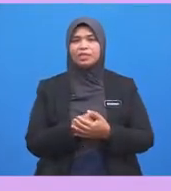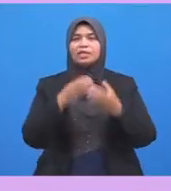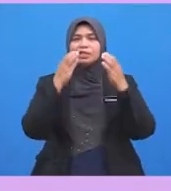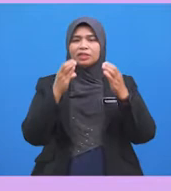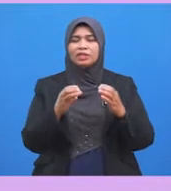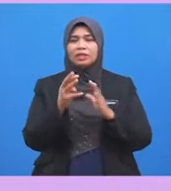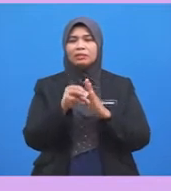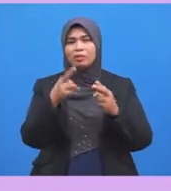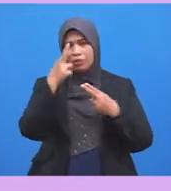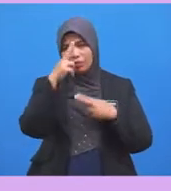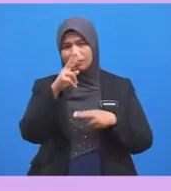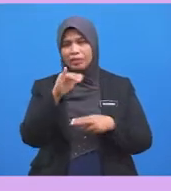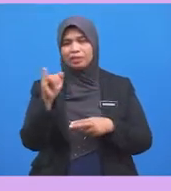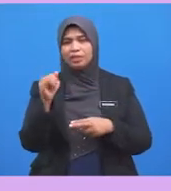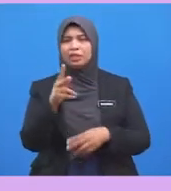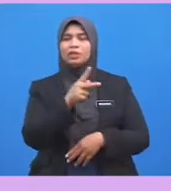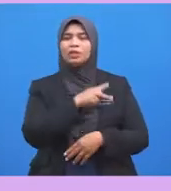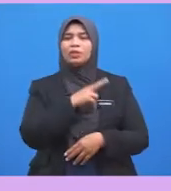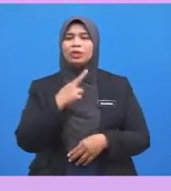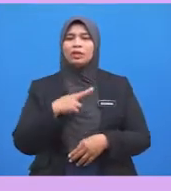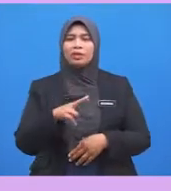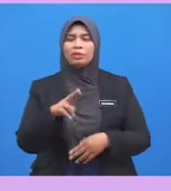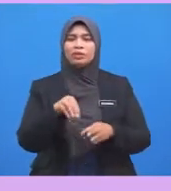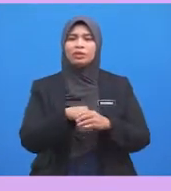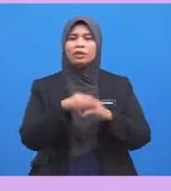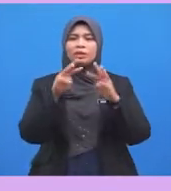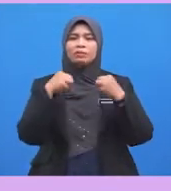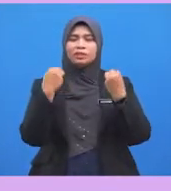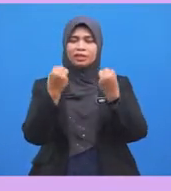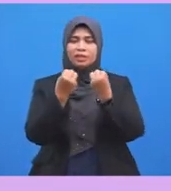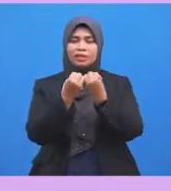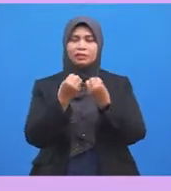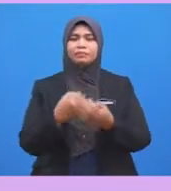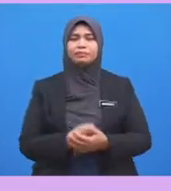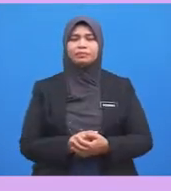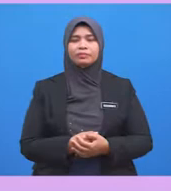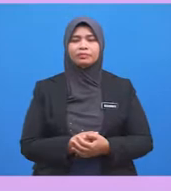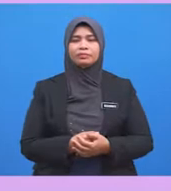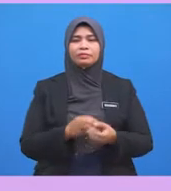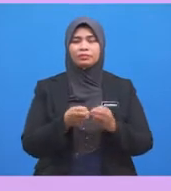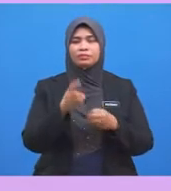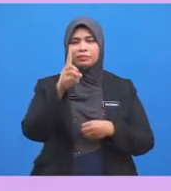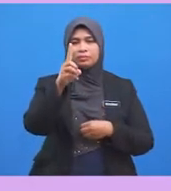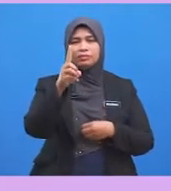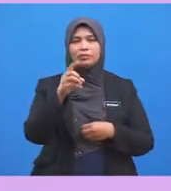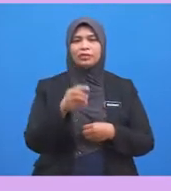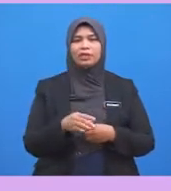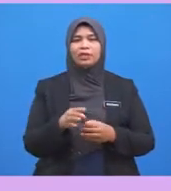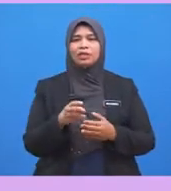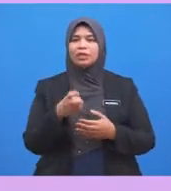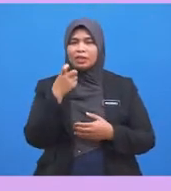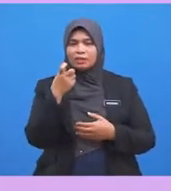Cara-cara menghormati ketua agama dalam masyarakat setempat. Yang pertama,